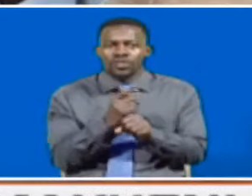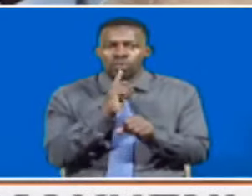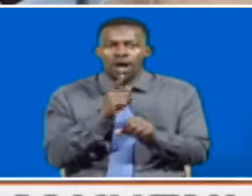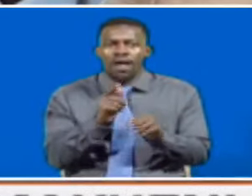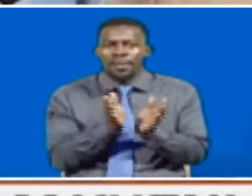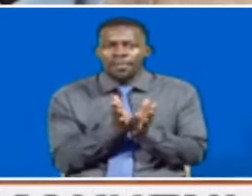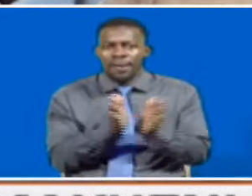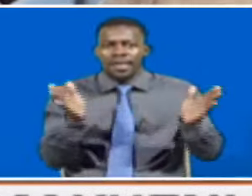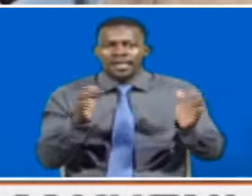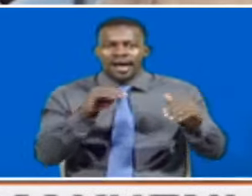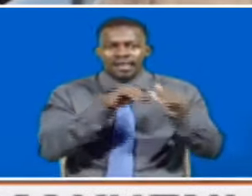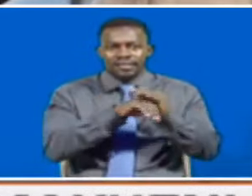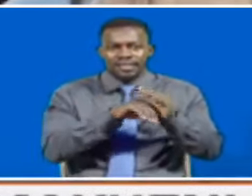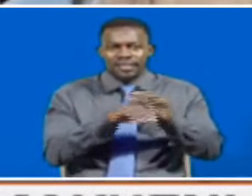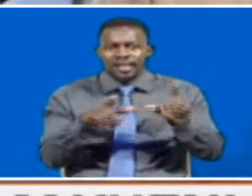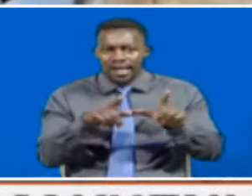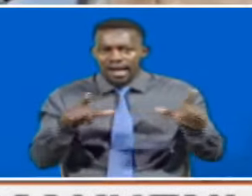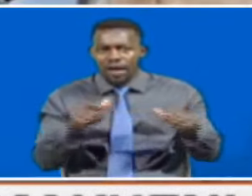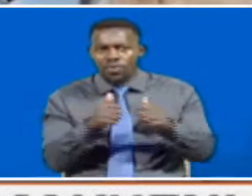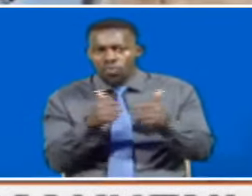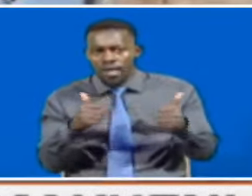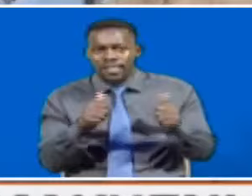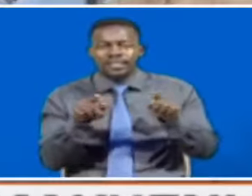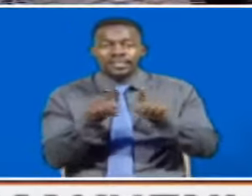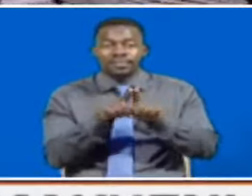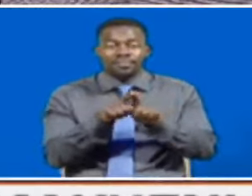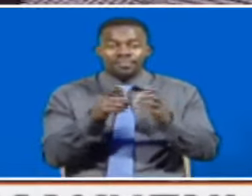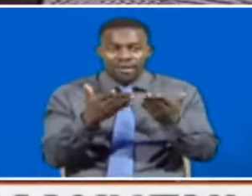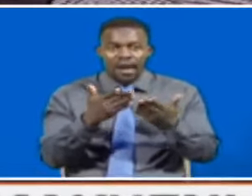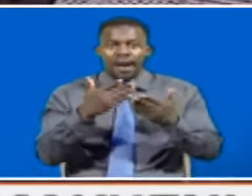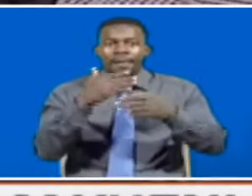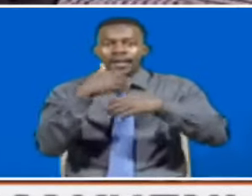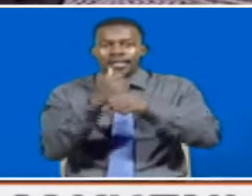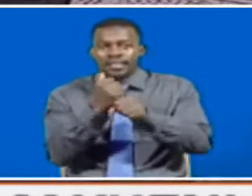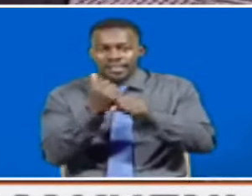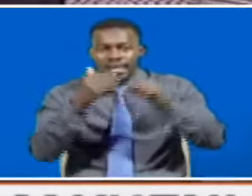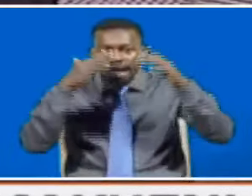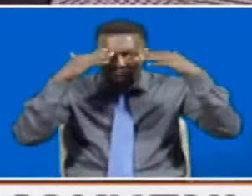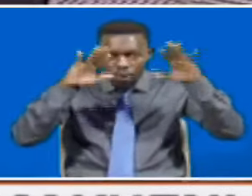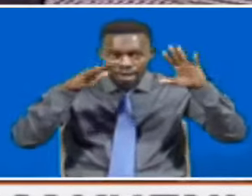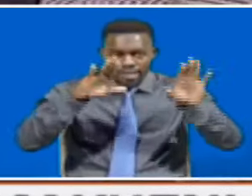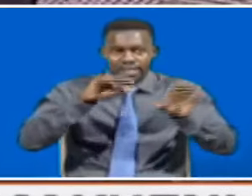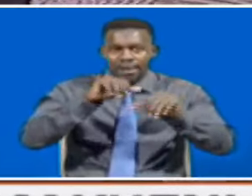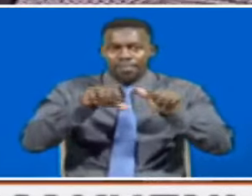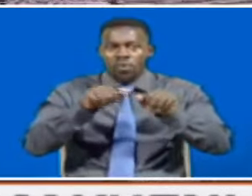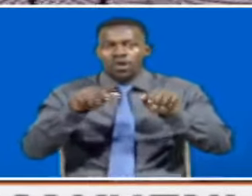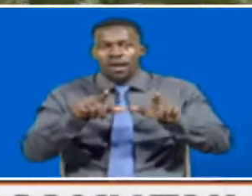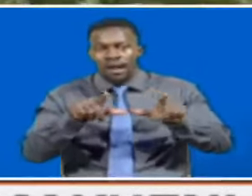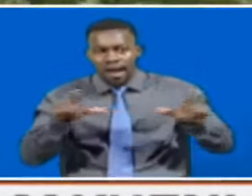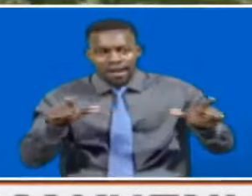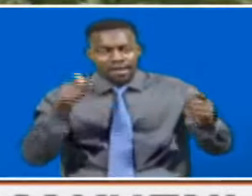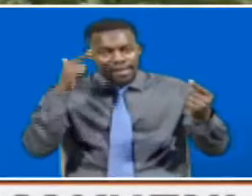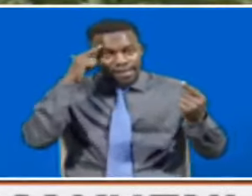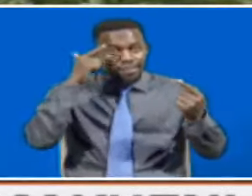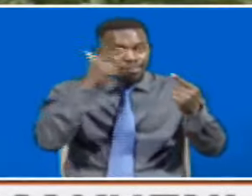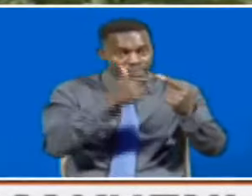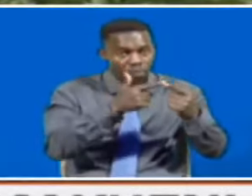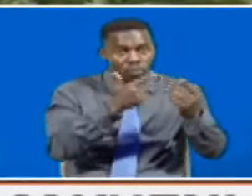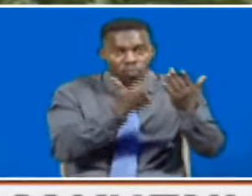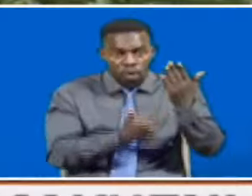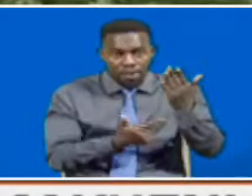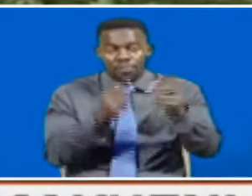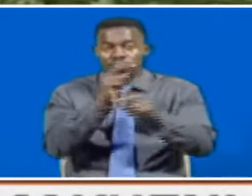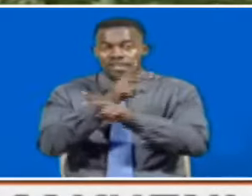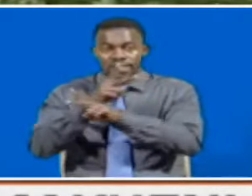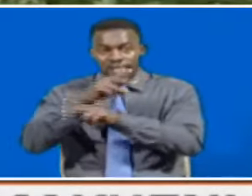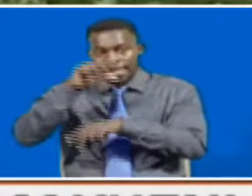kumiliki mashamba na pia kupata hamasisho kuhusiana na umiliki wa mashamba, na kuahidi kulinda taasisi za umma